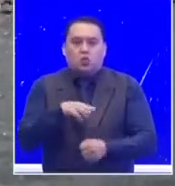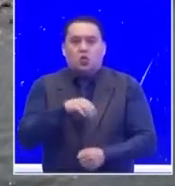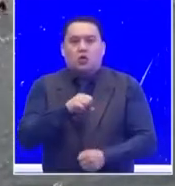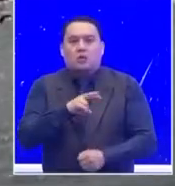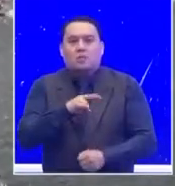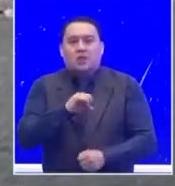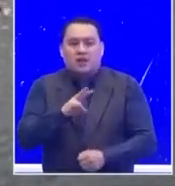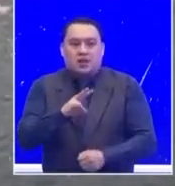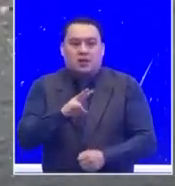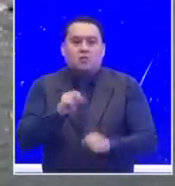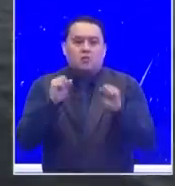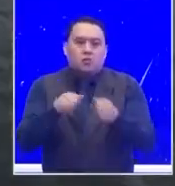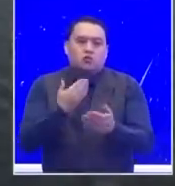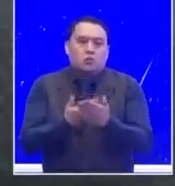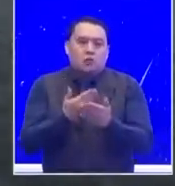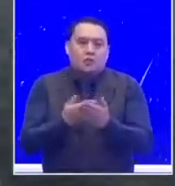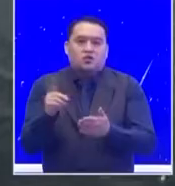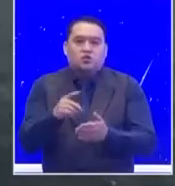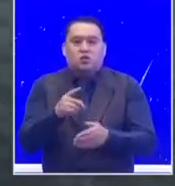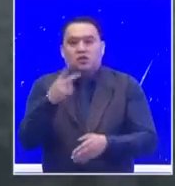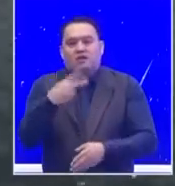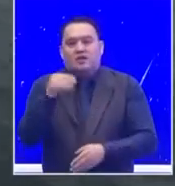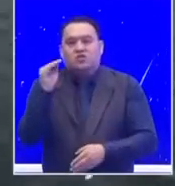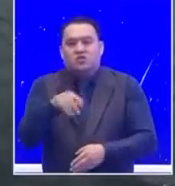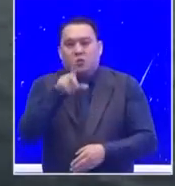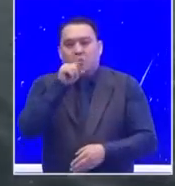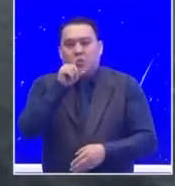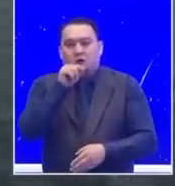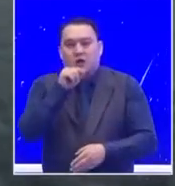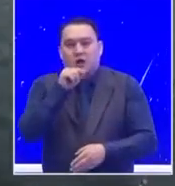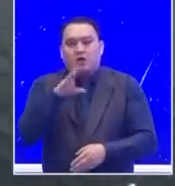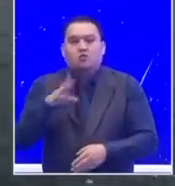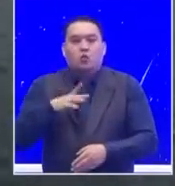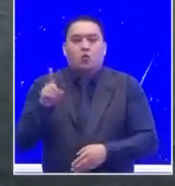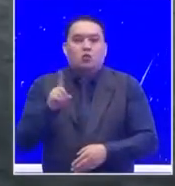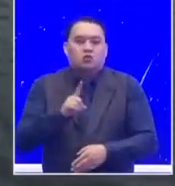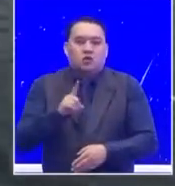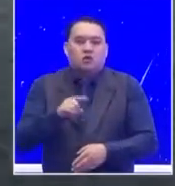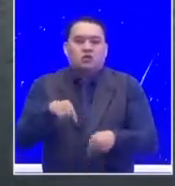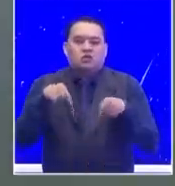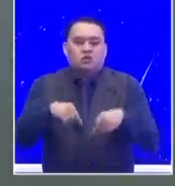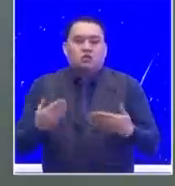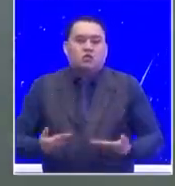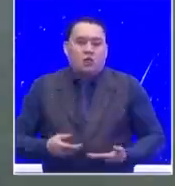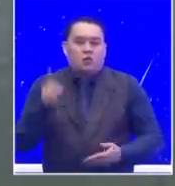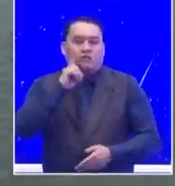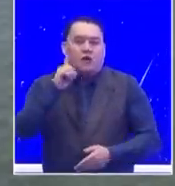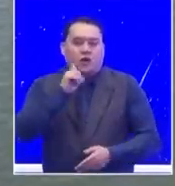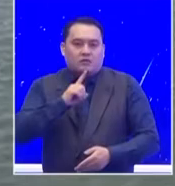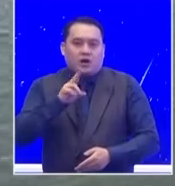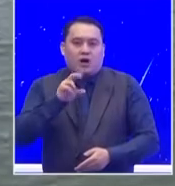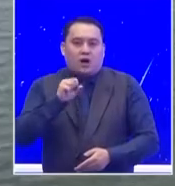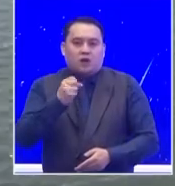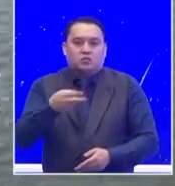Туркменском побережье. Можно предположить, что эти 20 тысяч птиц относятся к тем, которые гнездятся на северо-восточных